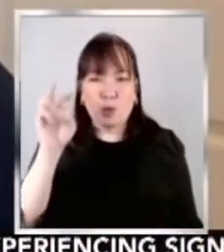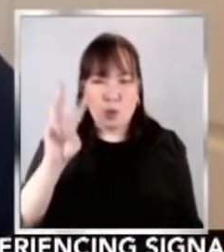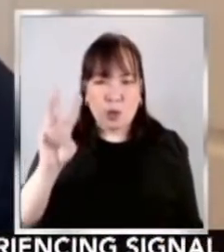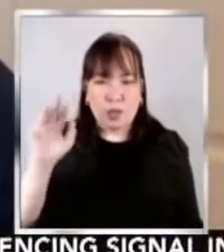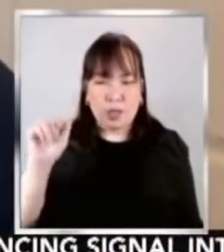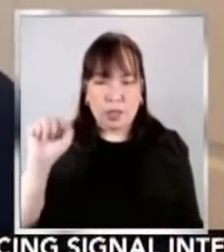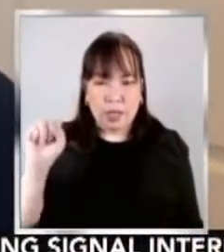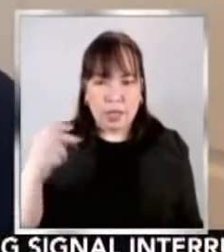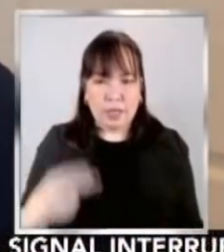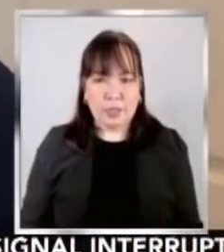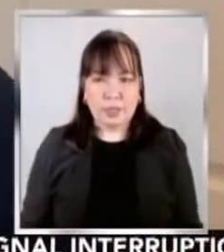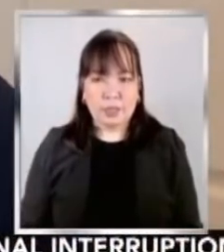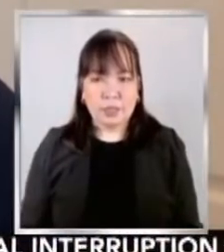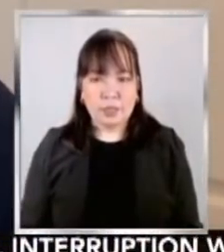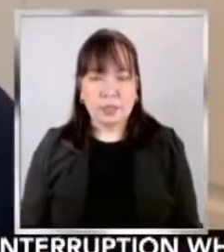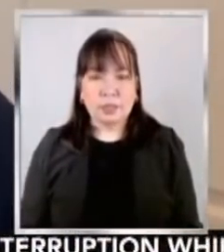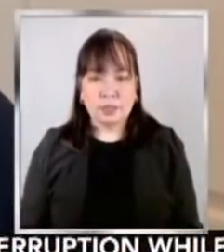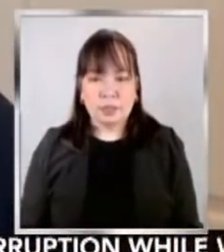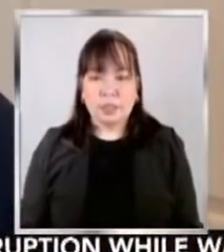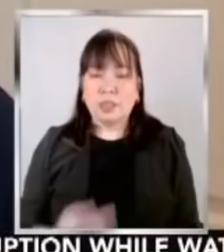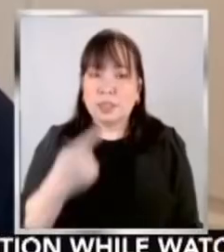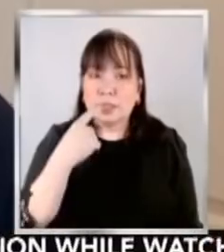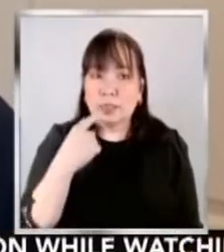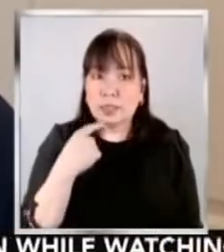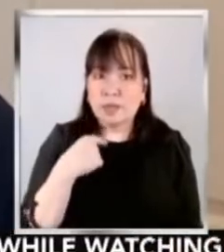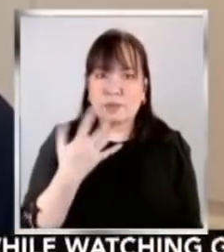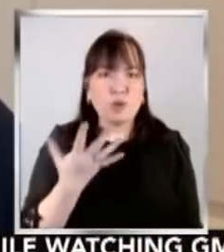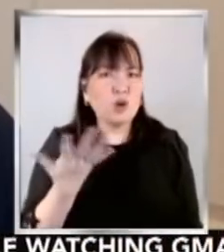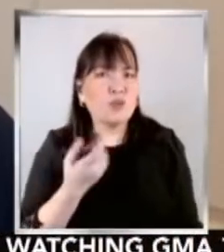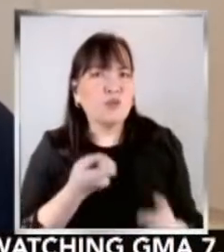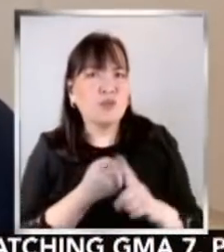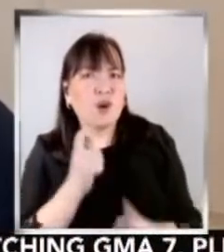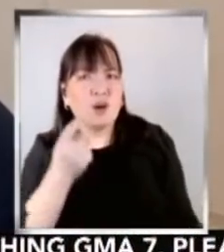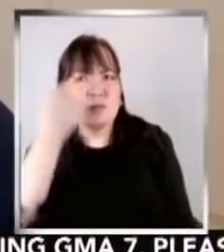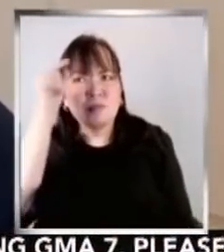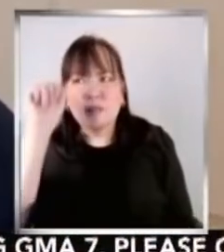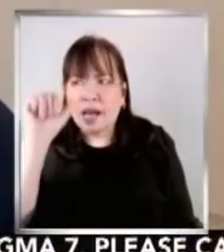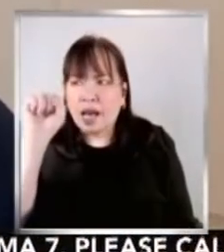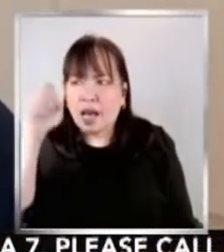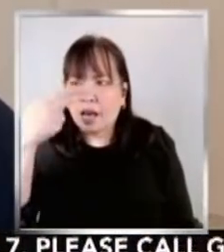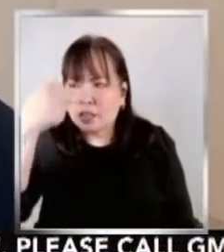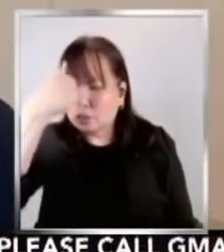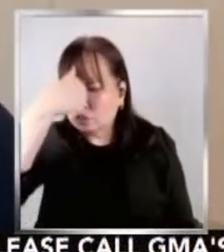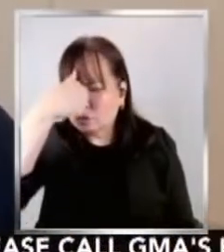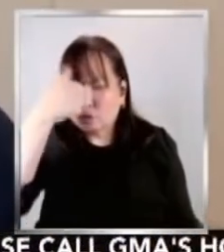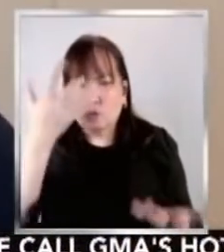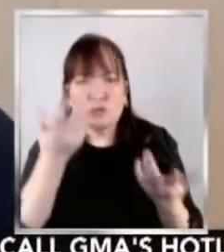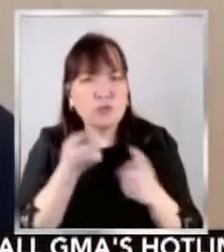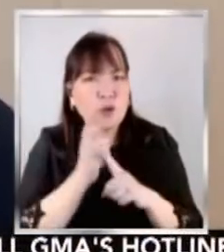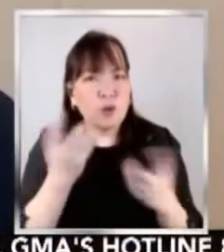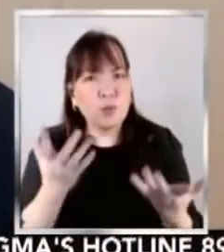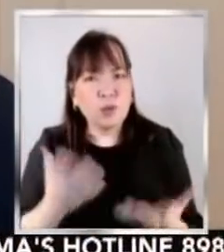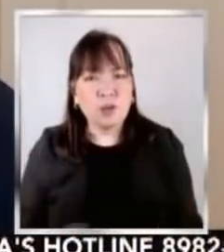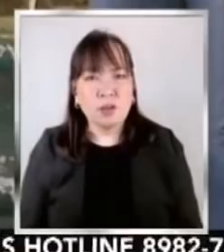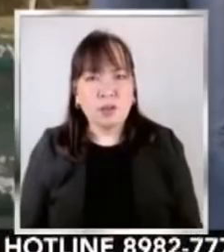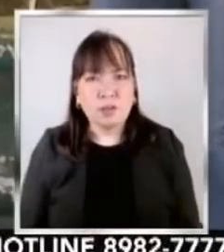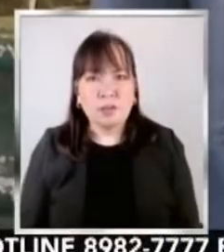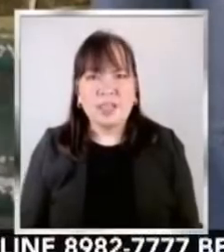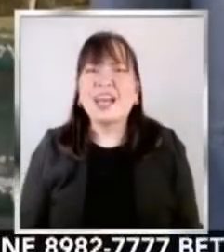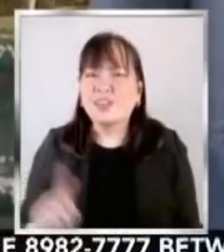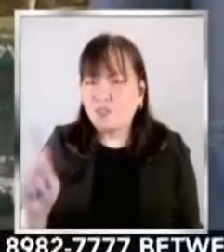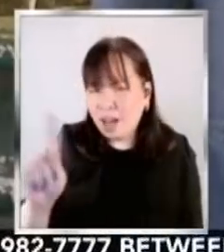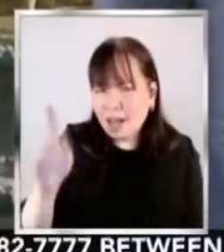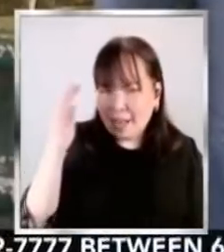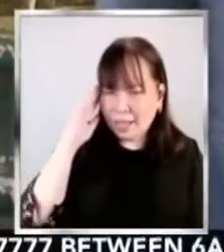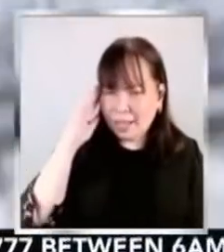Kuya Kim, saan galing ang abo na minamarka sa ating mga noo tuwing Ash Wednesday? Kuya Kim, ano na? Kuya